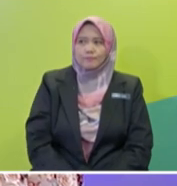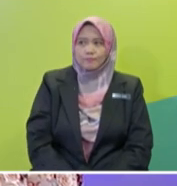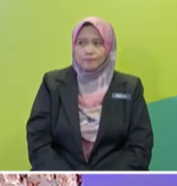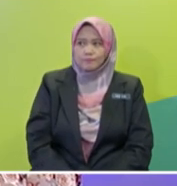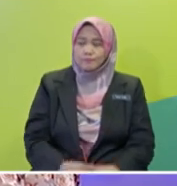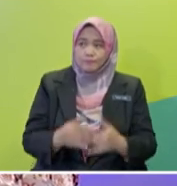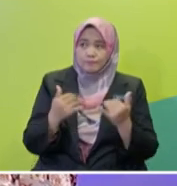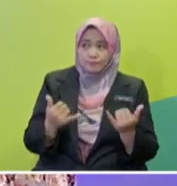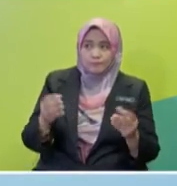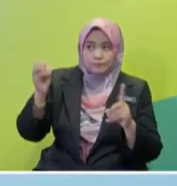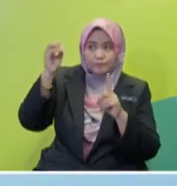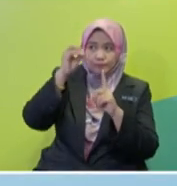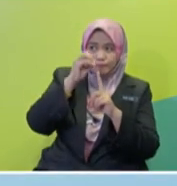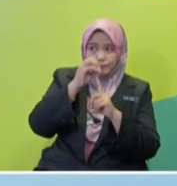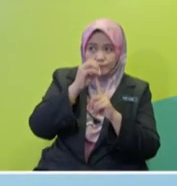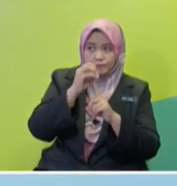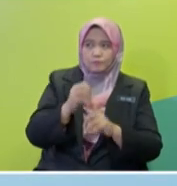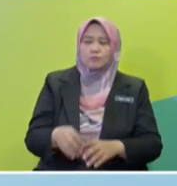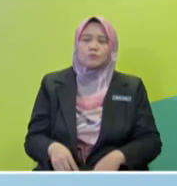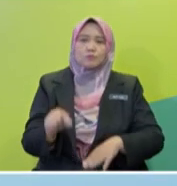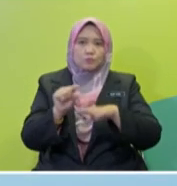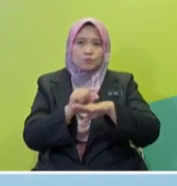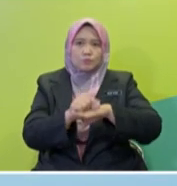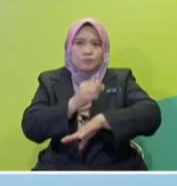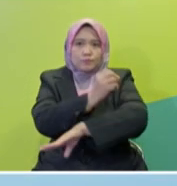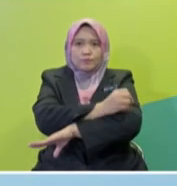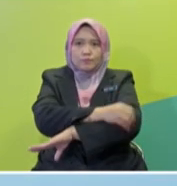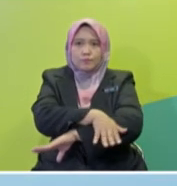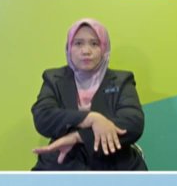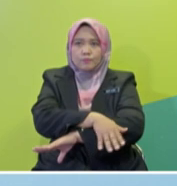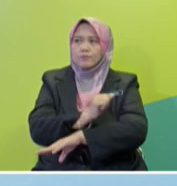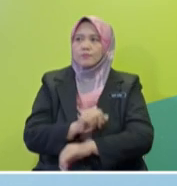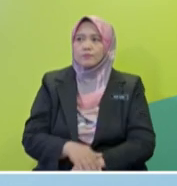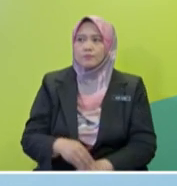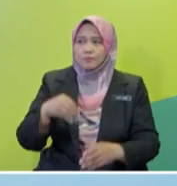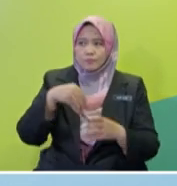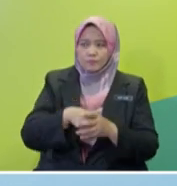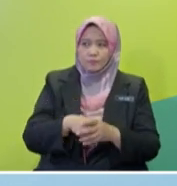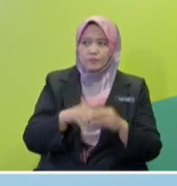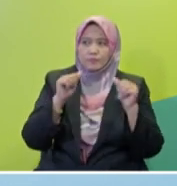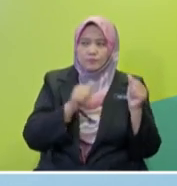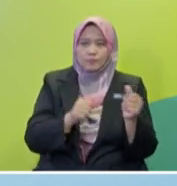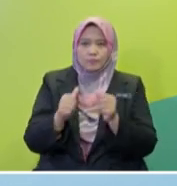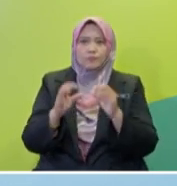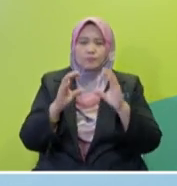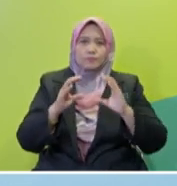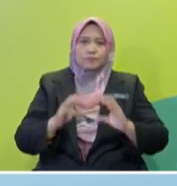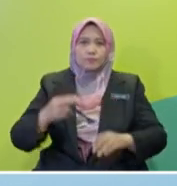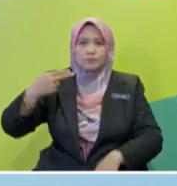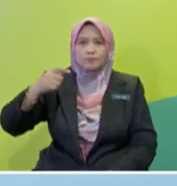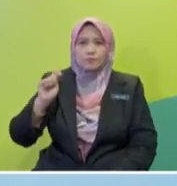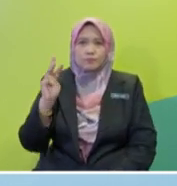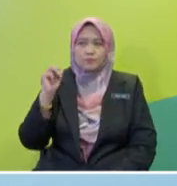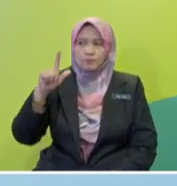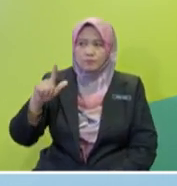4.2.2 menggunakan teks dalam atau cara jadi teks yang kita akan lihat adalah